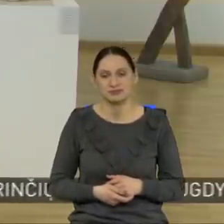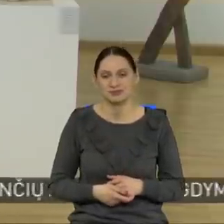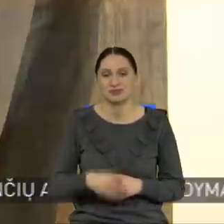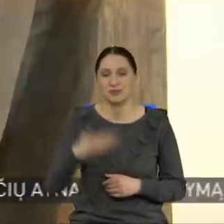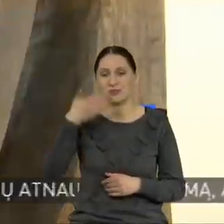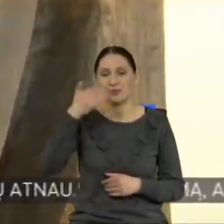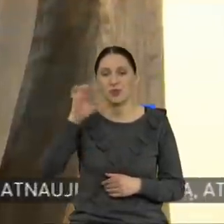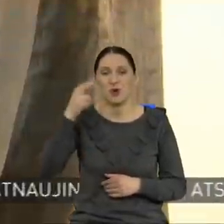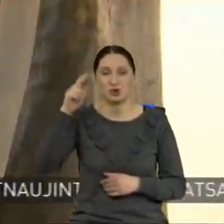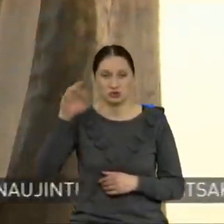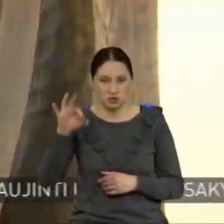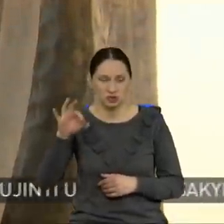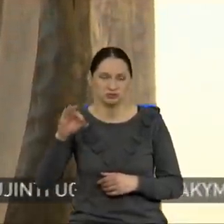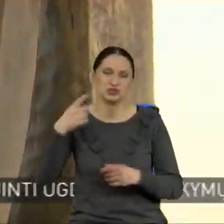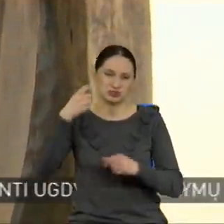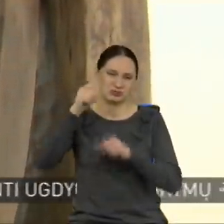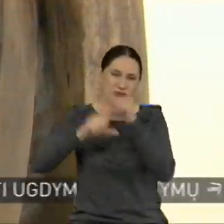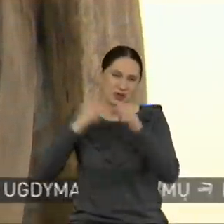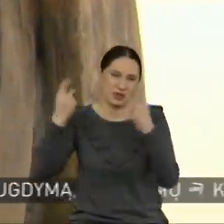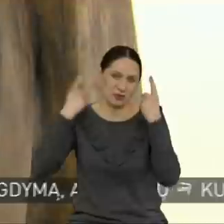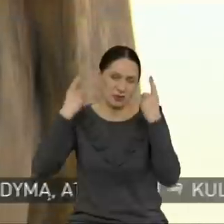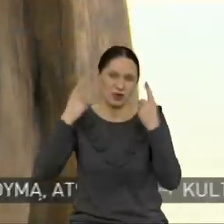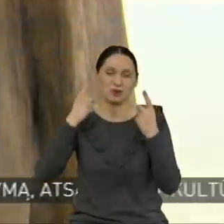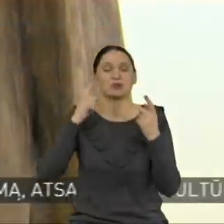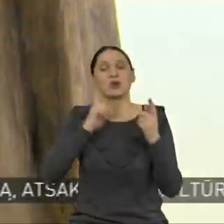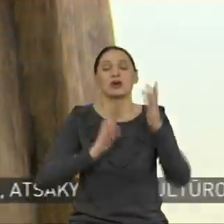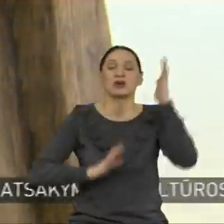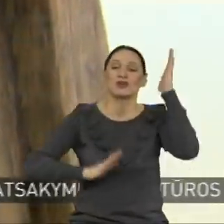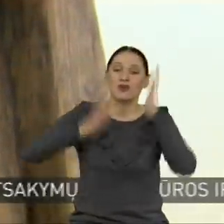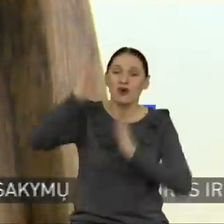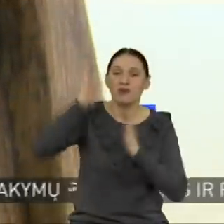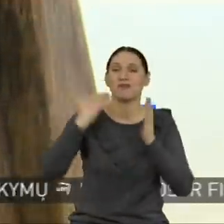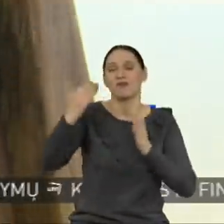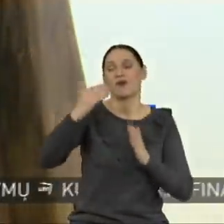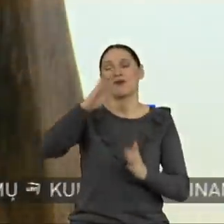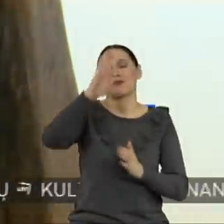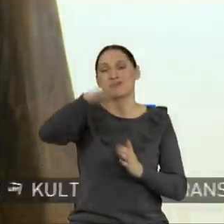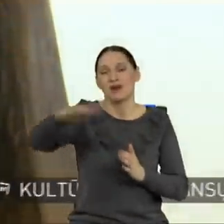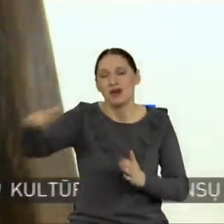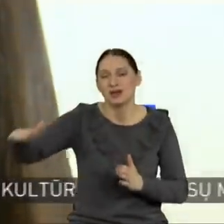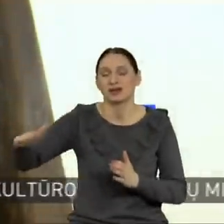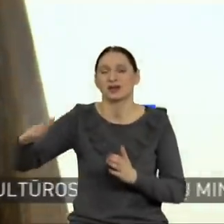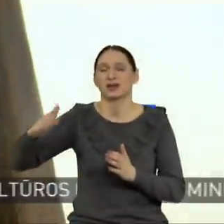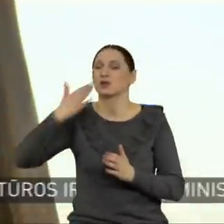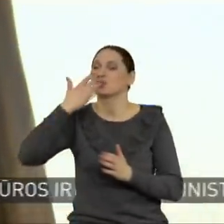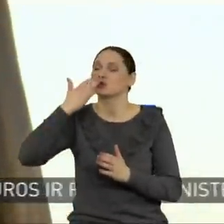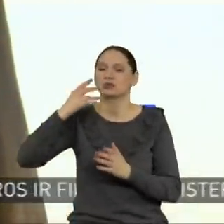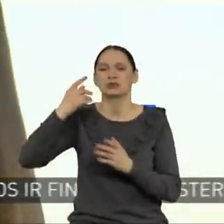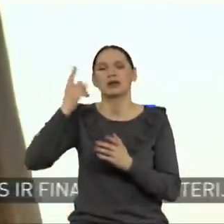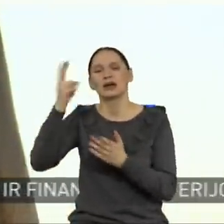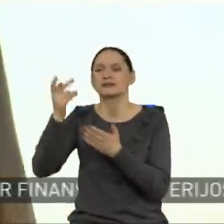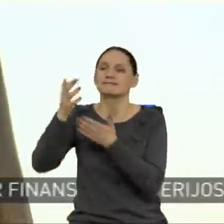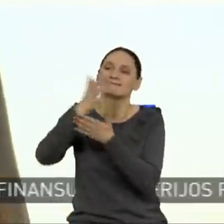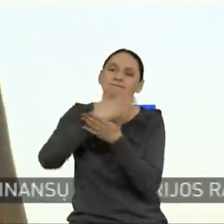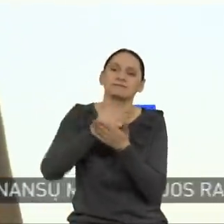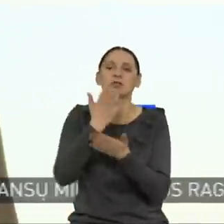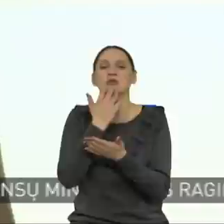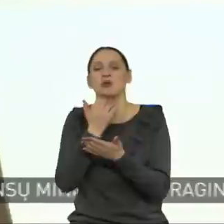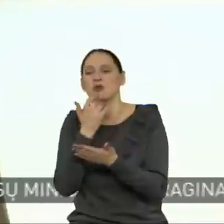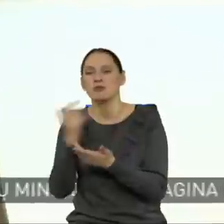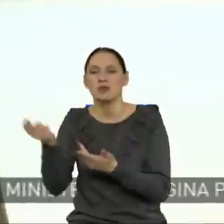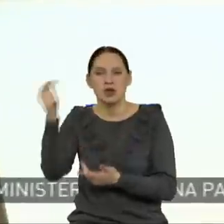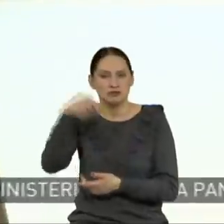šimtmečiui planuojama ir konferencija, į parodą norėtų atvykti jo vaikai, kolekcininkai iš užsienio. Parodos kuratorius sako, kad būtų